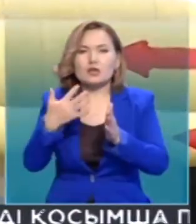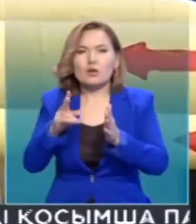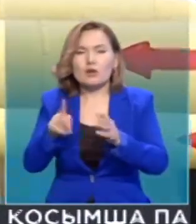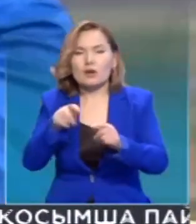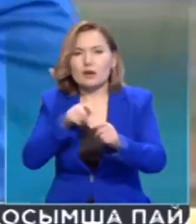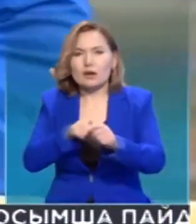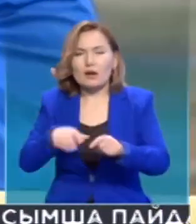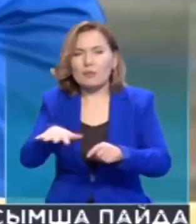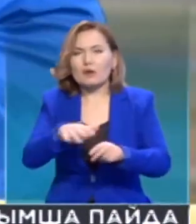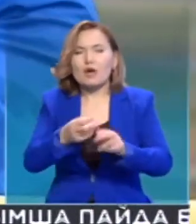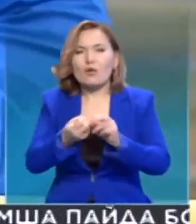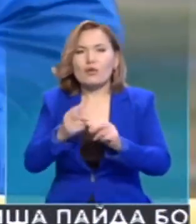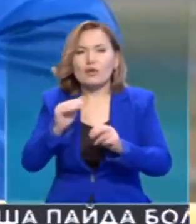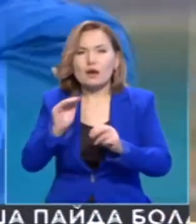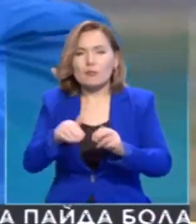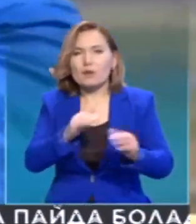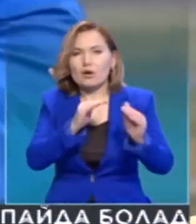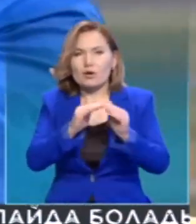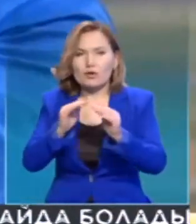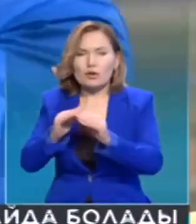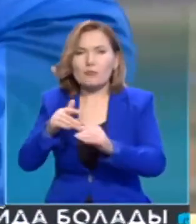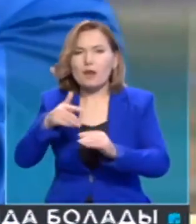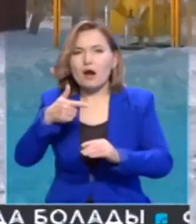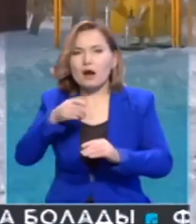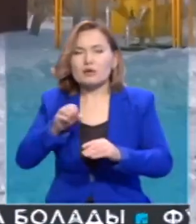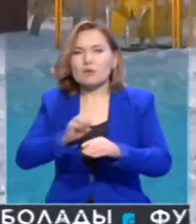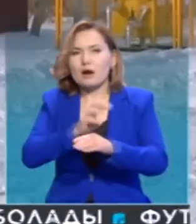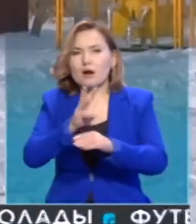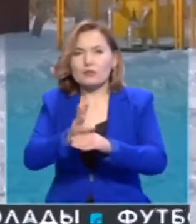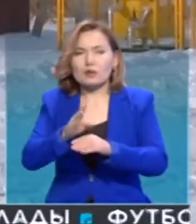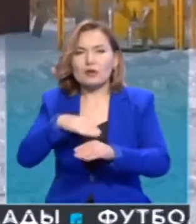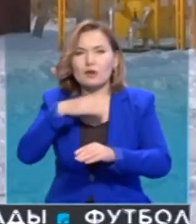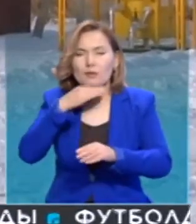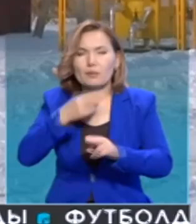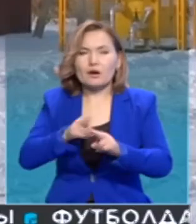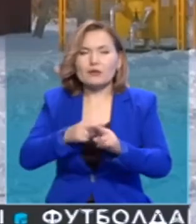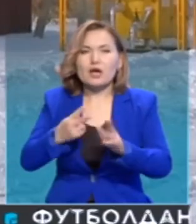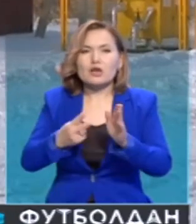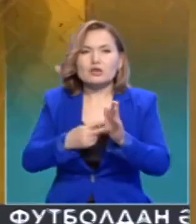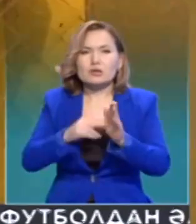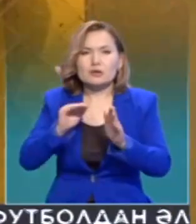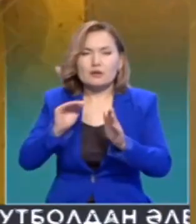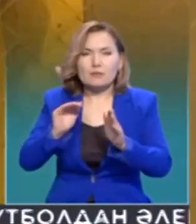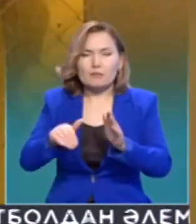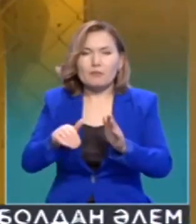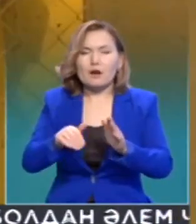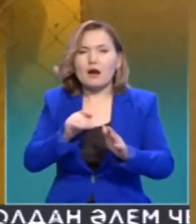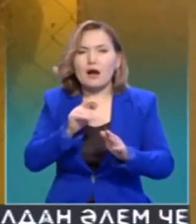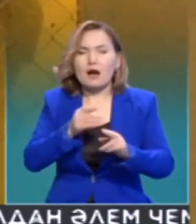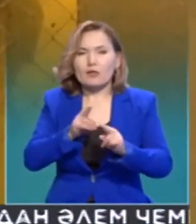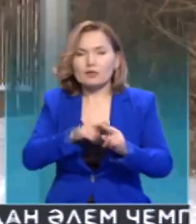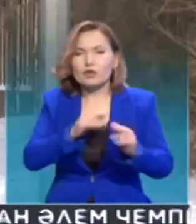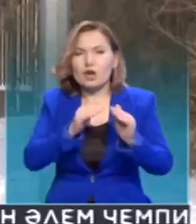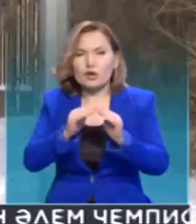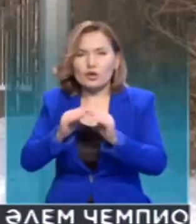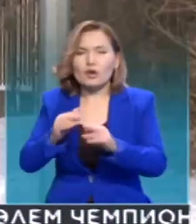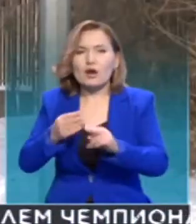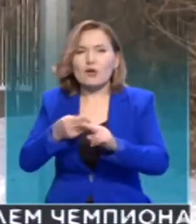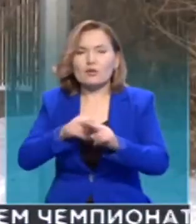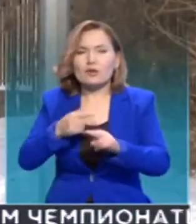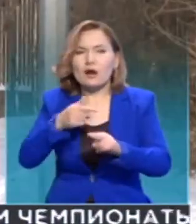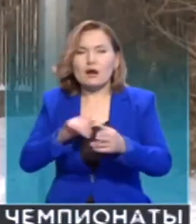жеткен. Бұл 12 мыңнан астам абонентті газмен қамтуға жетеді. Бүгінге дейін 7,5 мыңдай тұрғын үй газға қосылды. Мамандар жыл соңына дейін